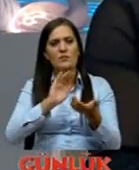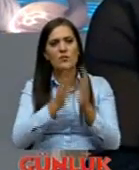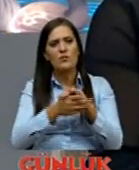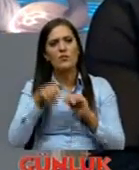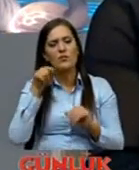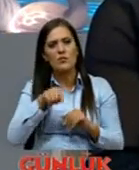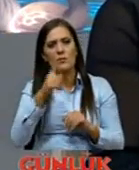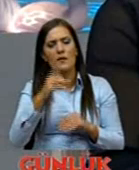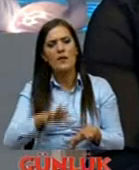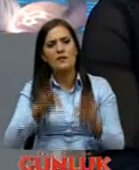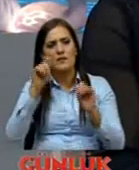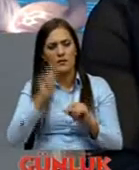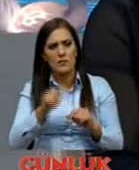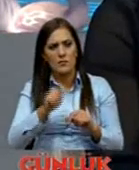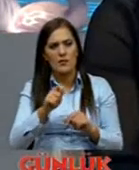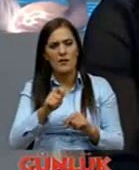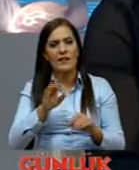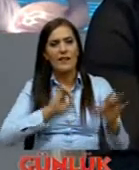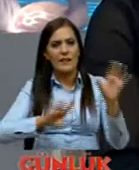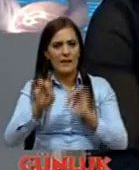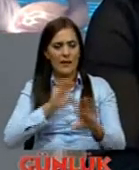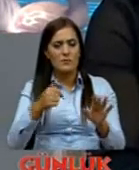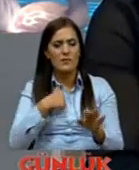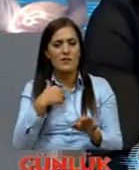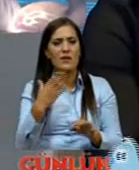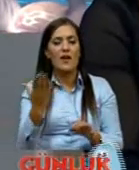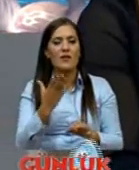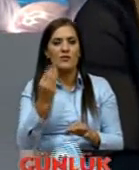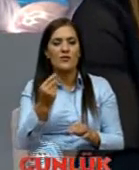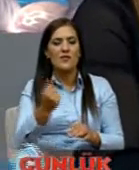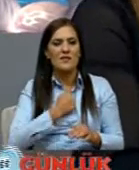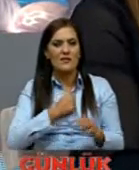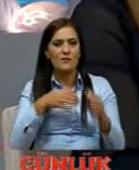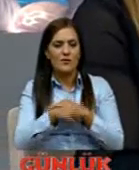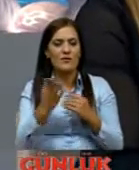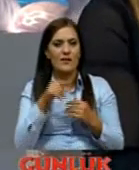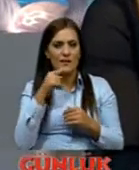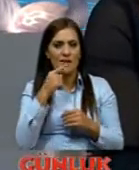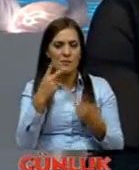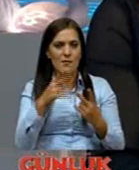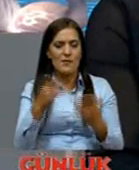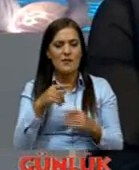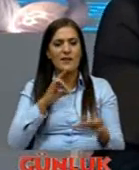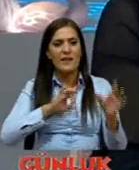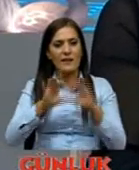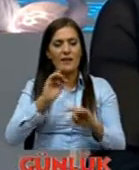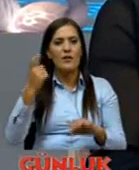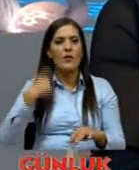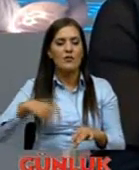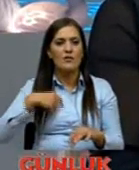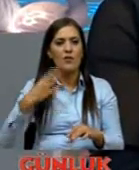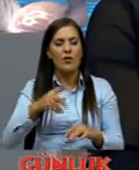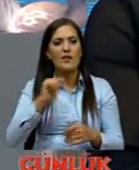dönemi şöyle bir hazırlık yapılıyor. Diyet bize en çok sıkıntıya sokan şey diyebilirim aslında. Diyet ve özel